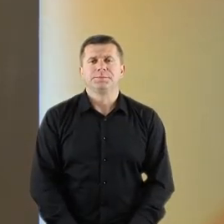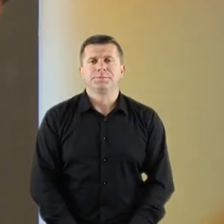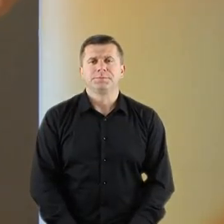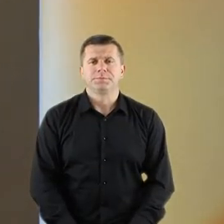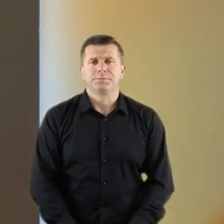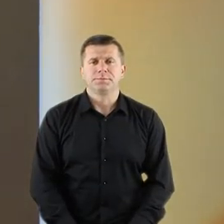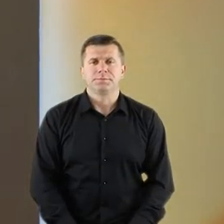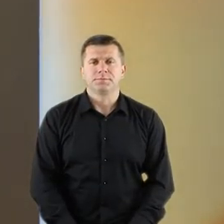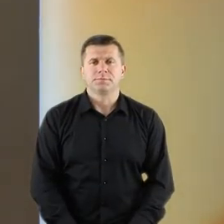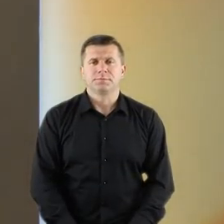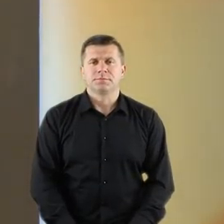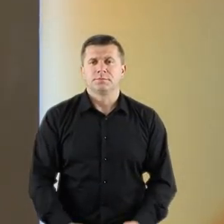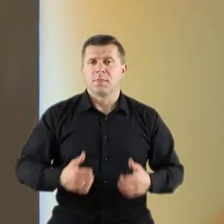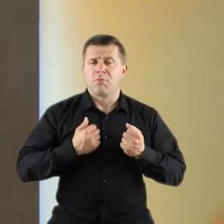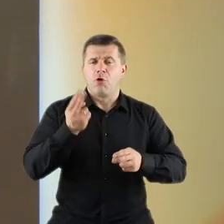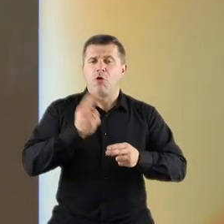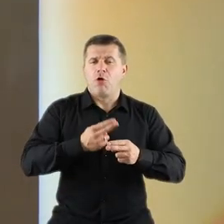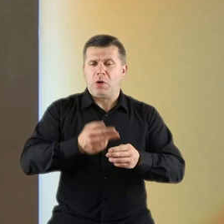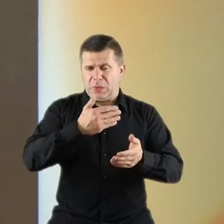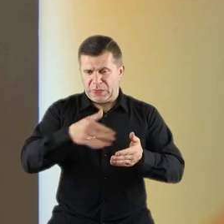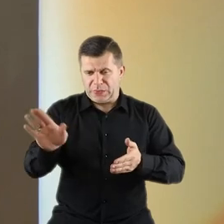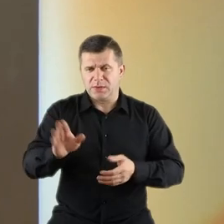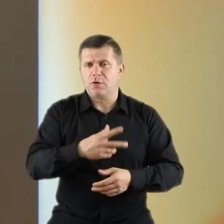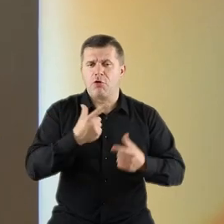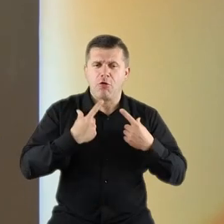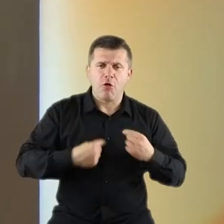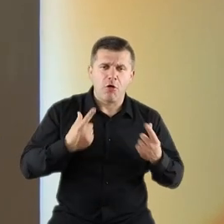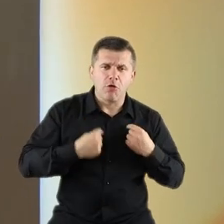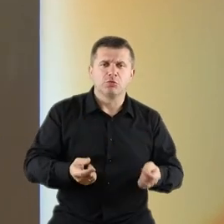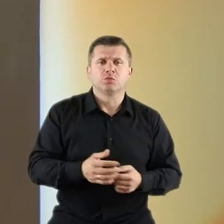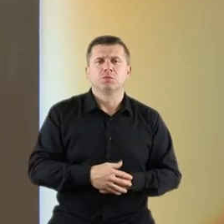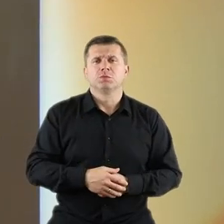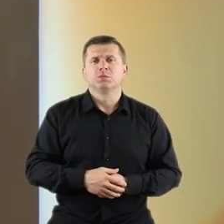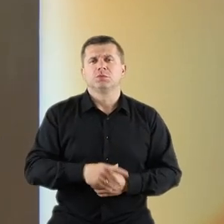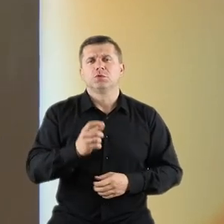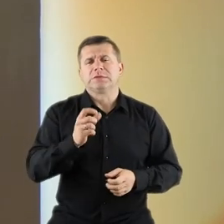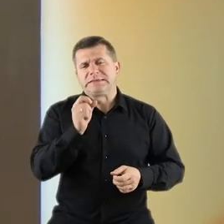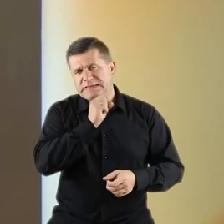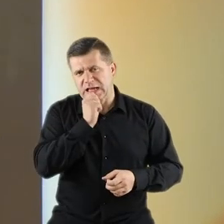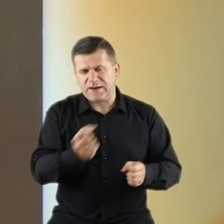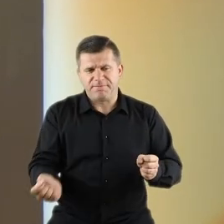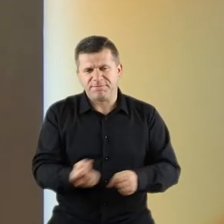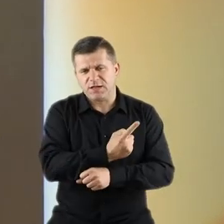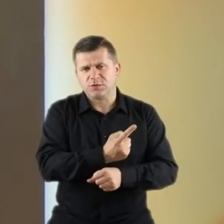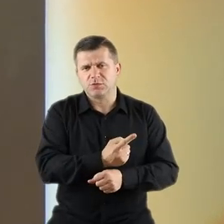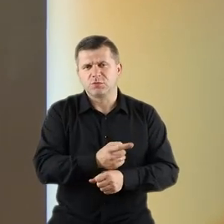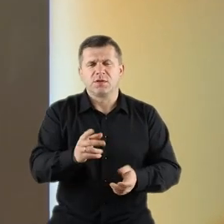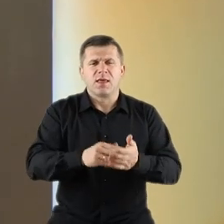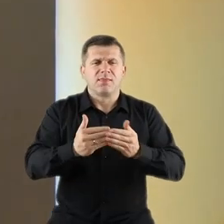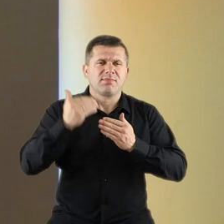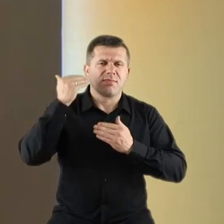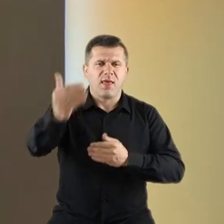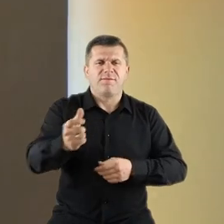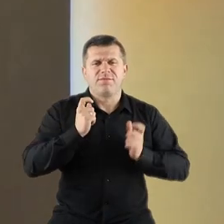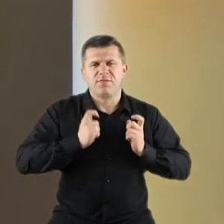aby choroby odegnać biorą w ogóle czy bądź choćby starą i wyrzucają za granicę wsi to jest nagród i